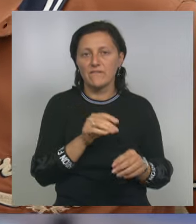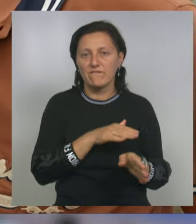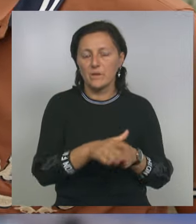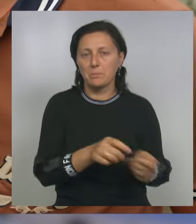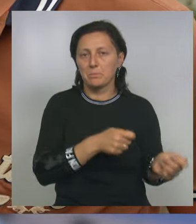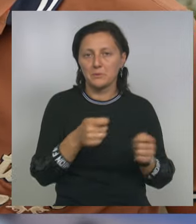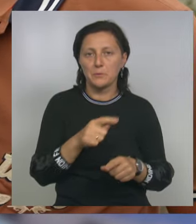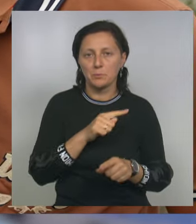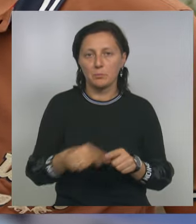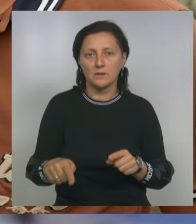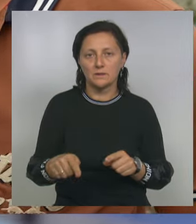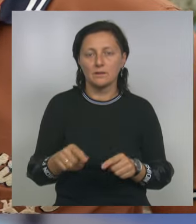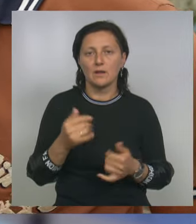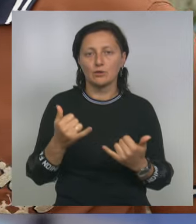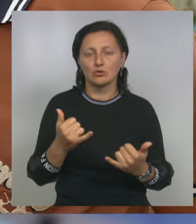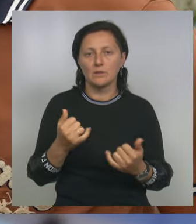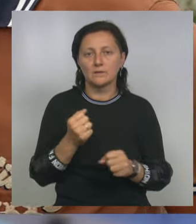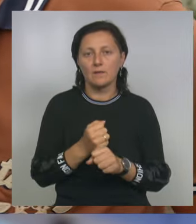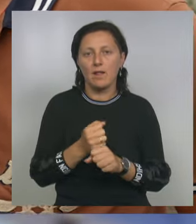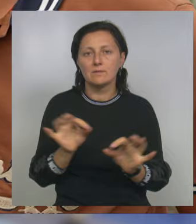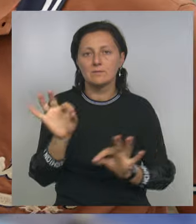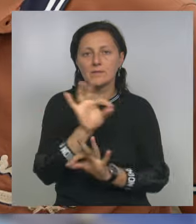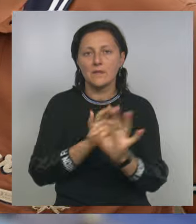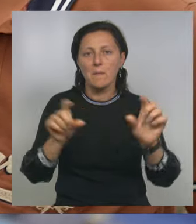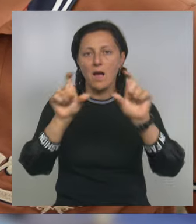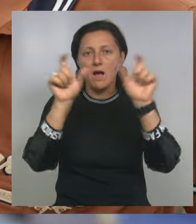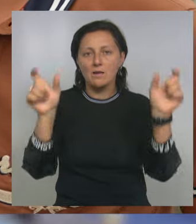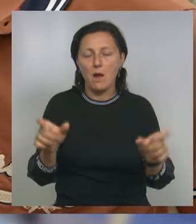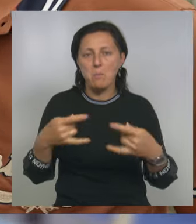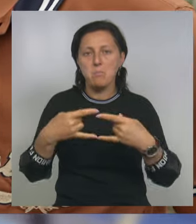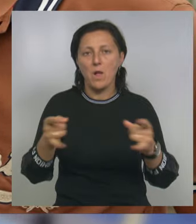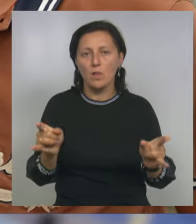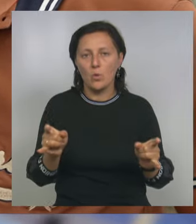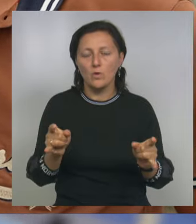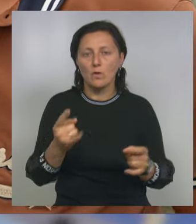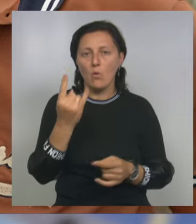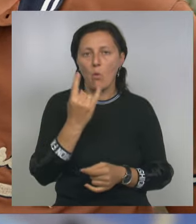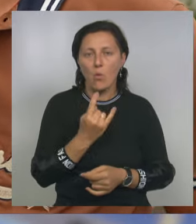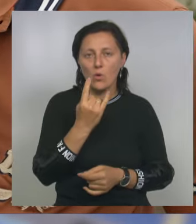время. И ведутся замеры рам. Балконных рам, также окон,